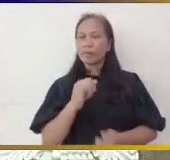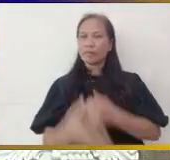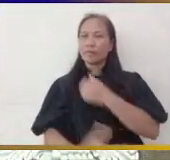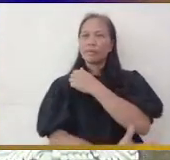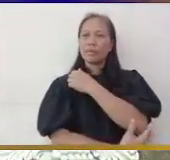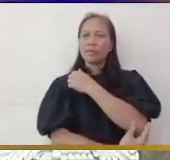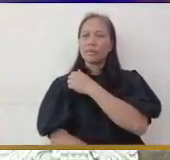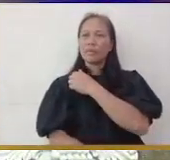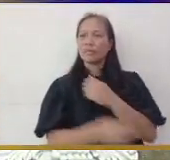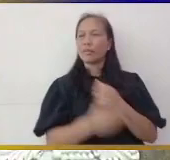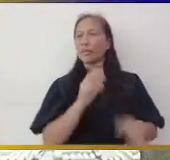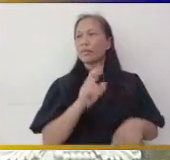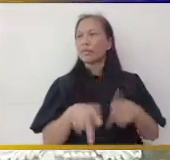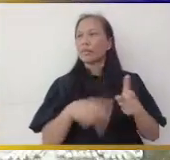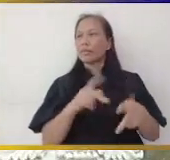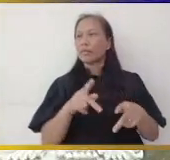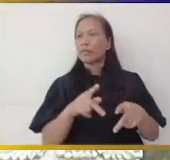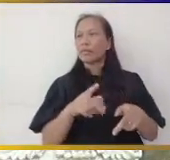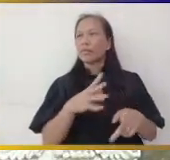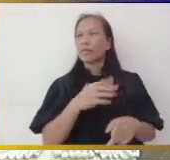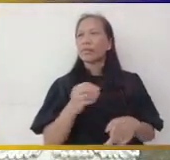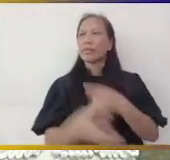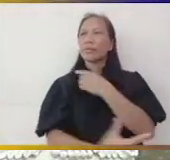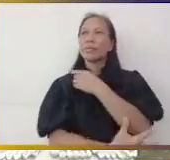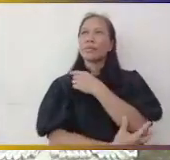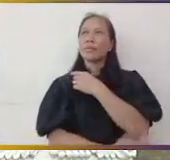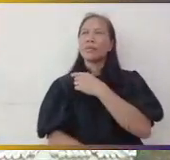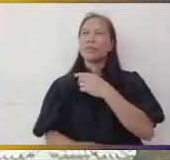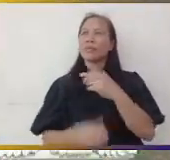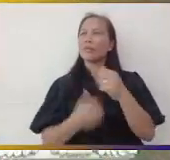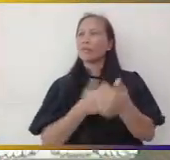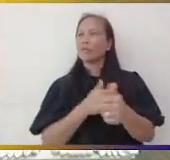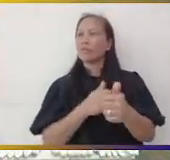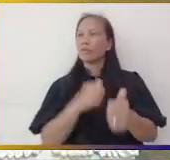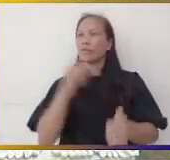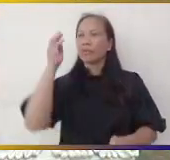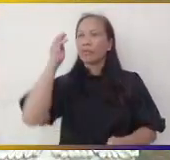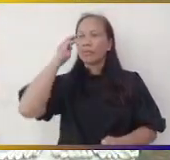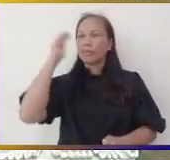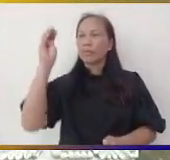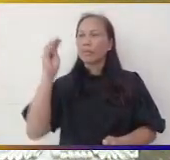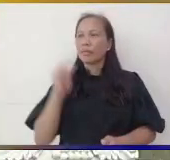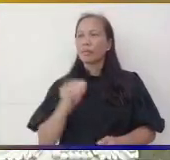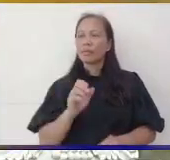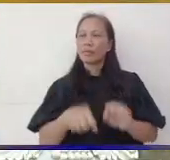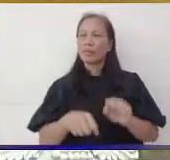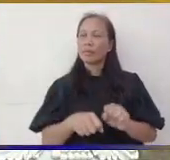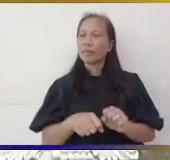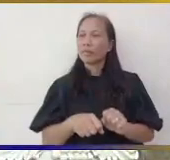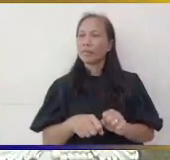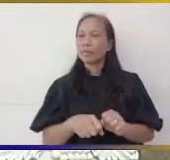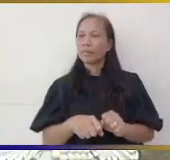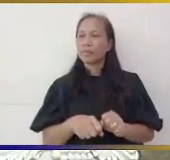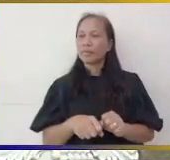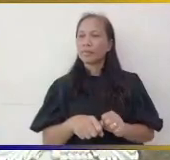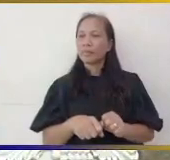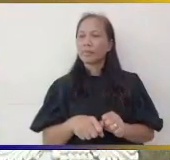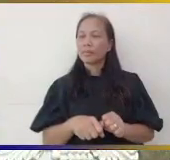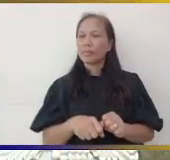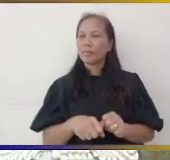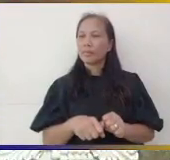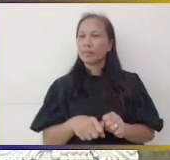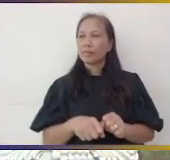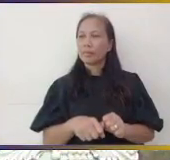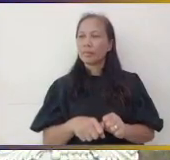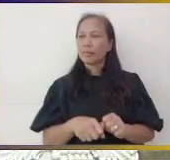poor ah followed him and mga kapatid and dahil po doon mga kapatid ay ah ah kumbaga